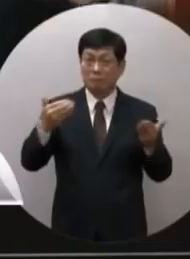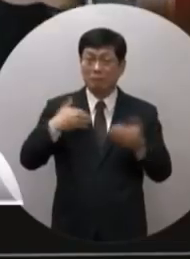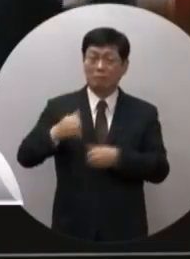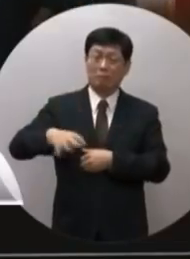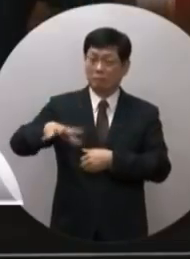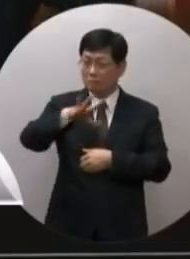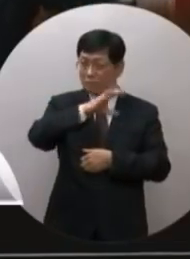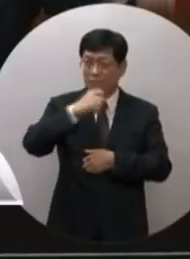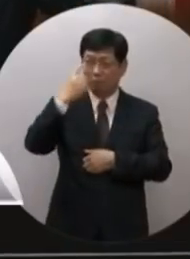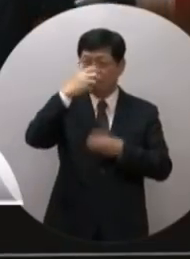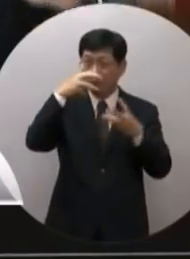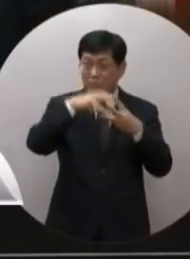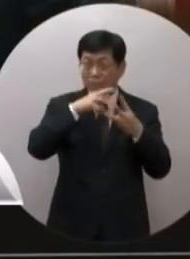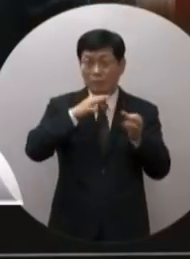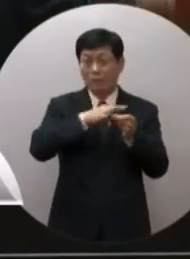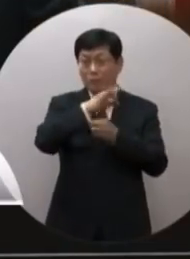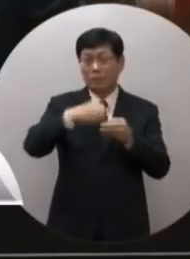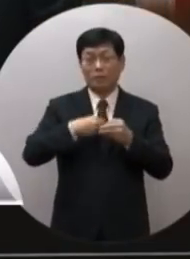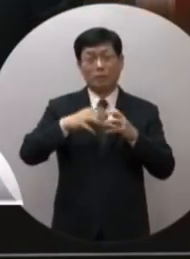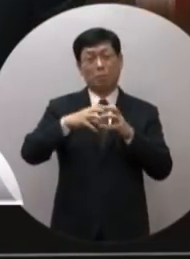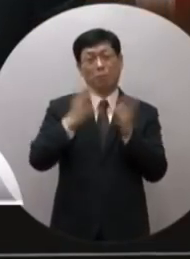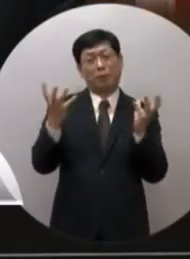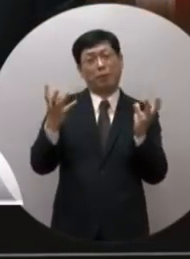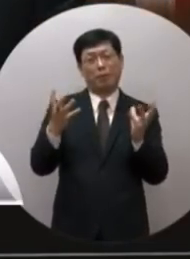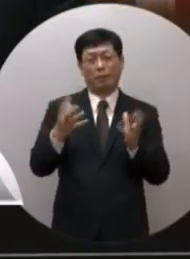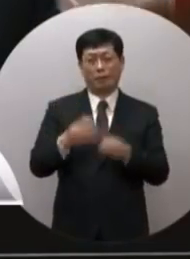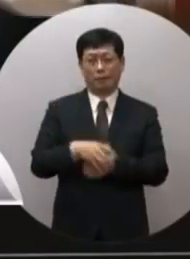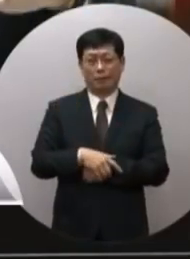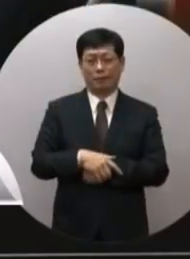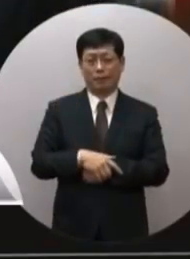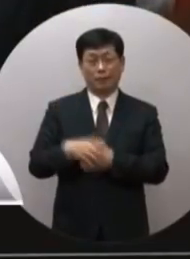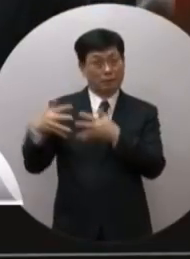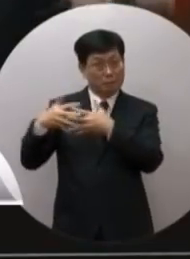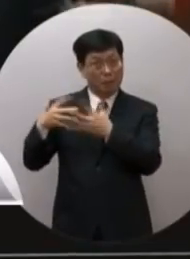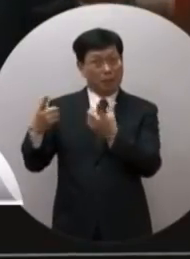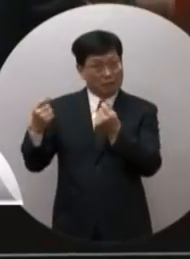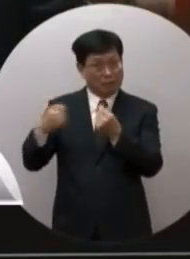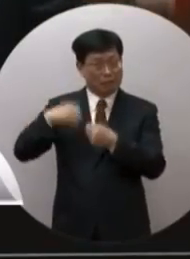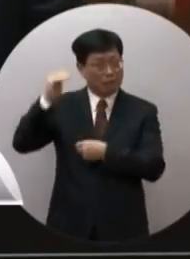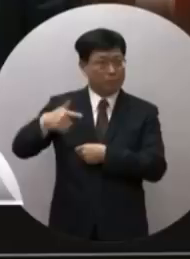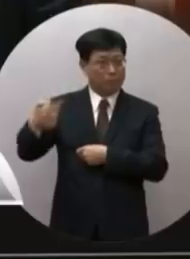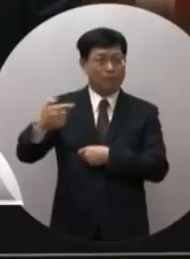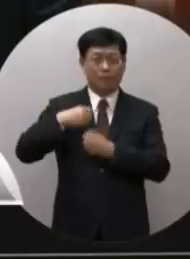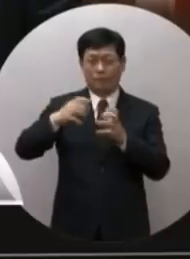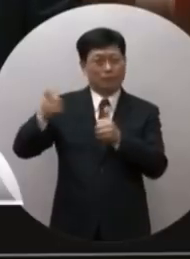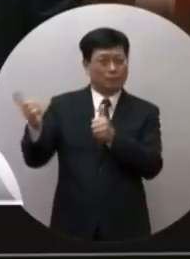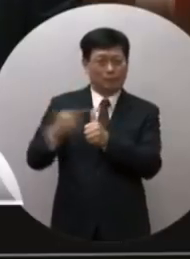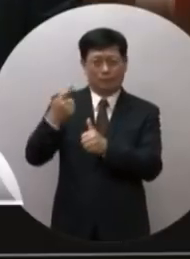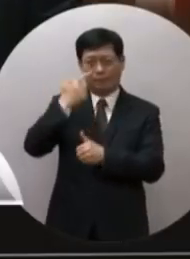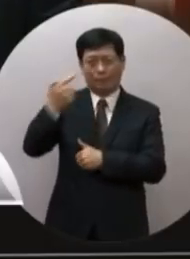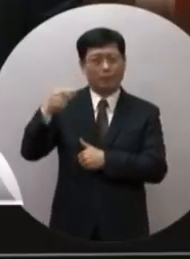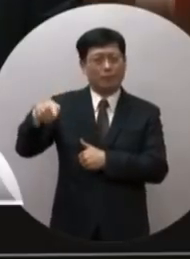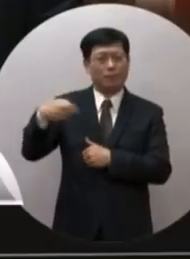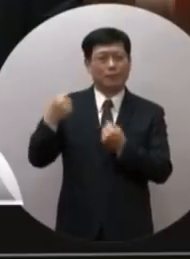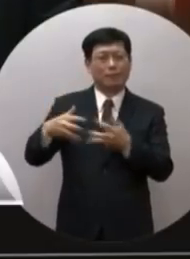整个欧洲经济体系是瘫痪掉，美国更加的严重，全世界最严重在